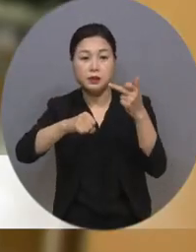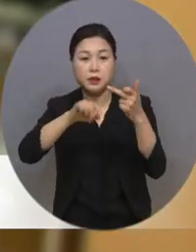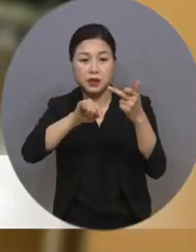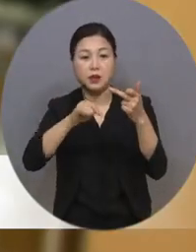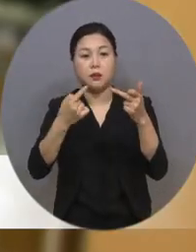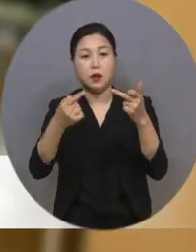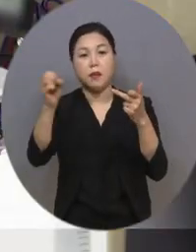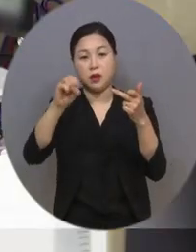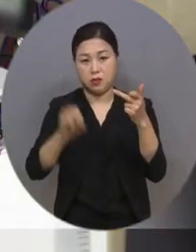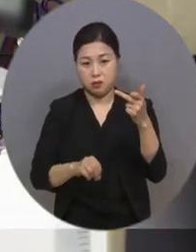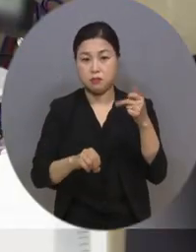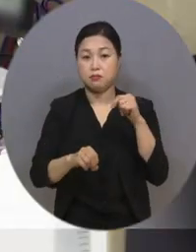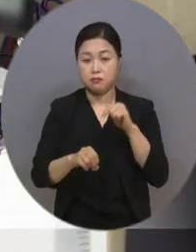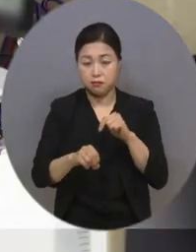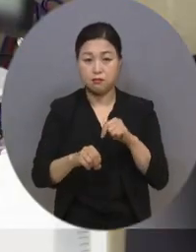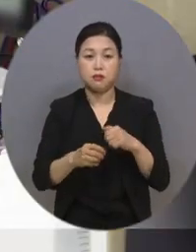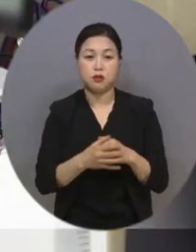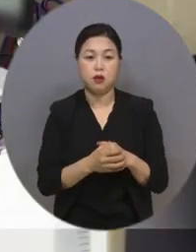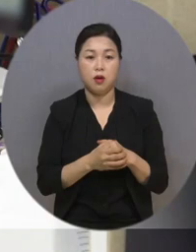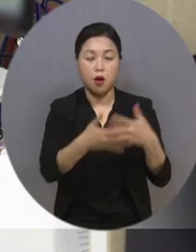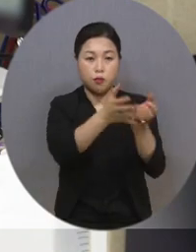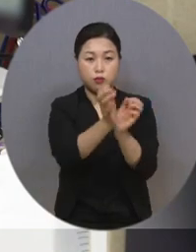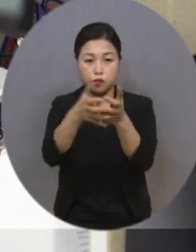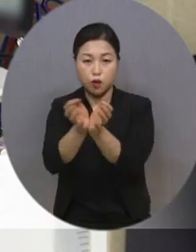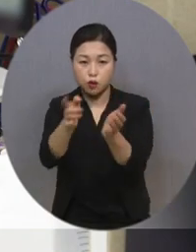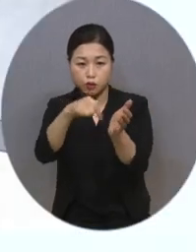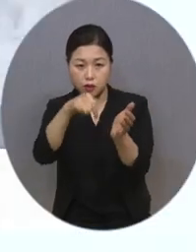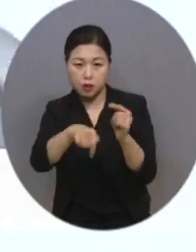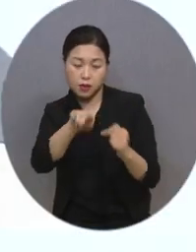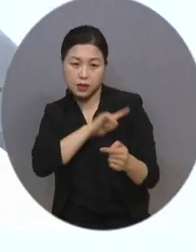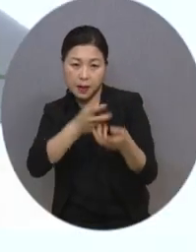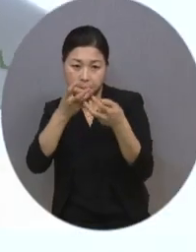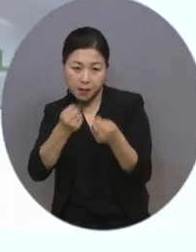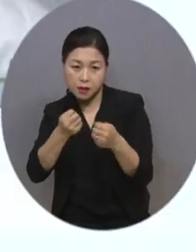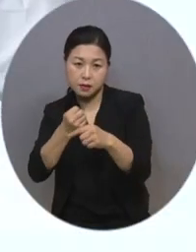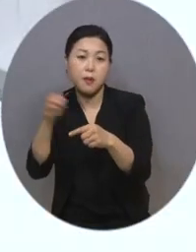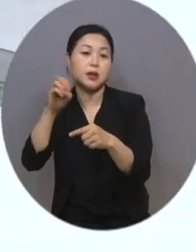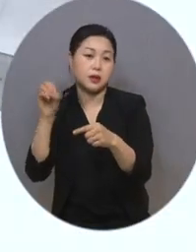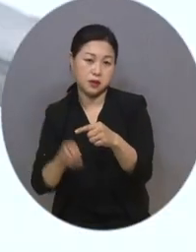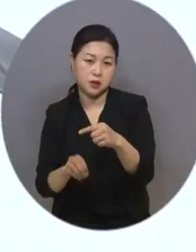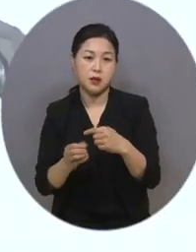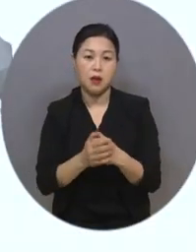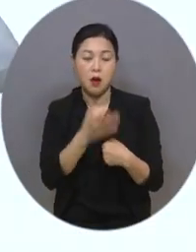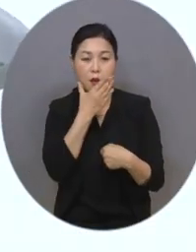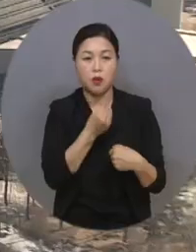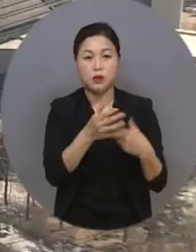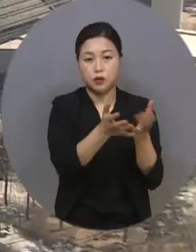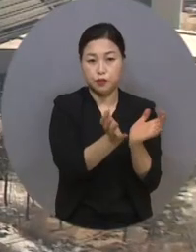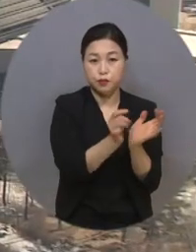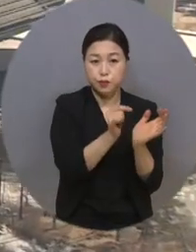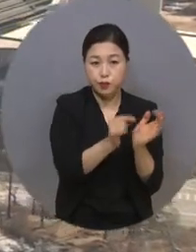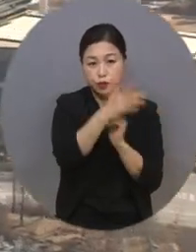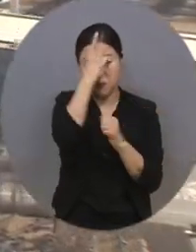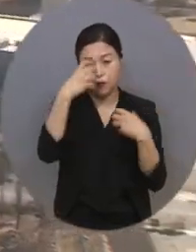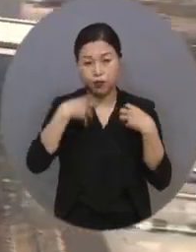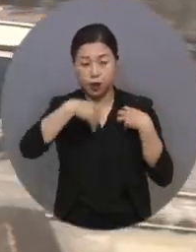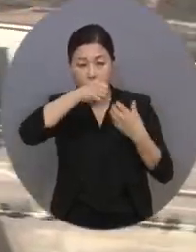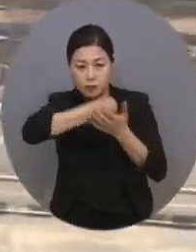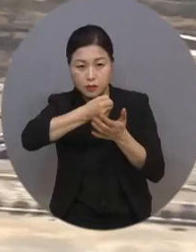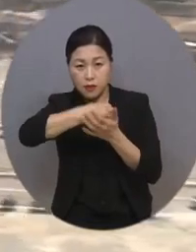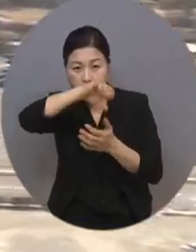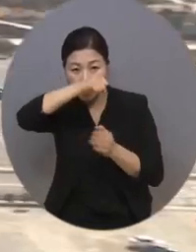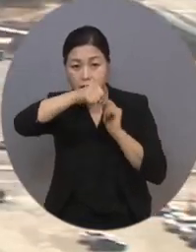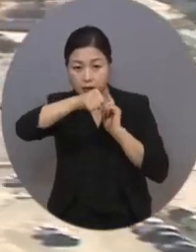17.1%로 전 부처 중 가장 많습니다 복지부 관계자는 정부과 제출한 예산 규모가